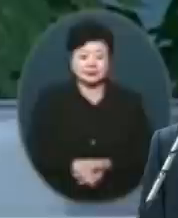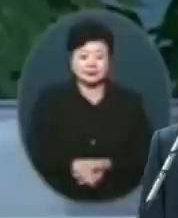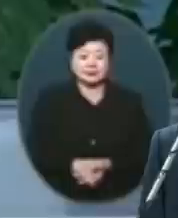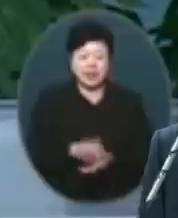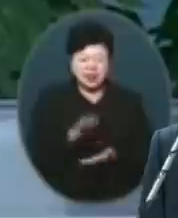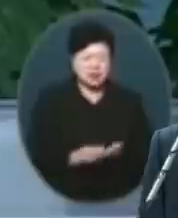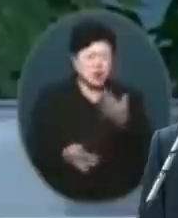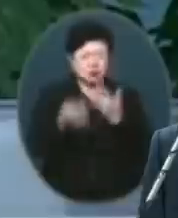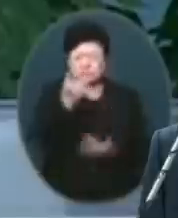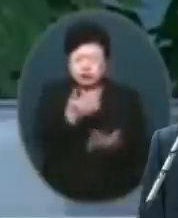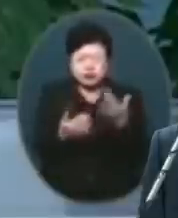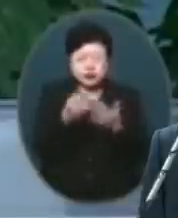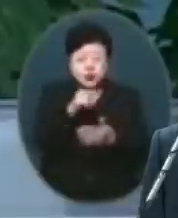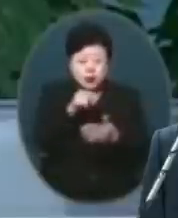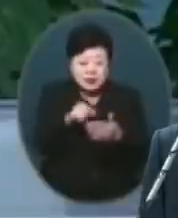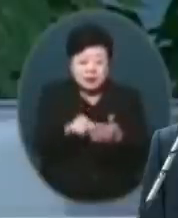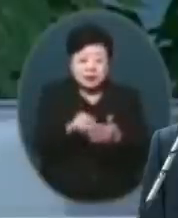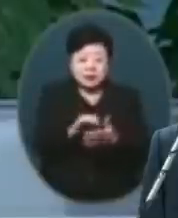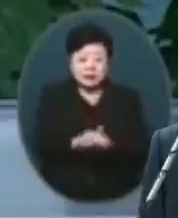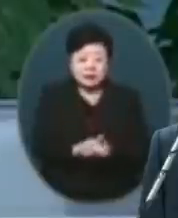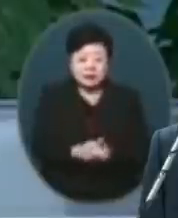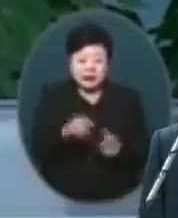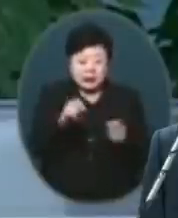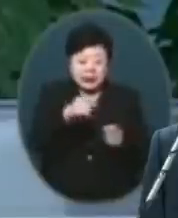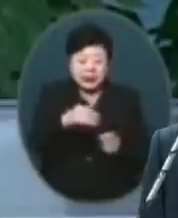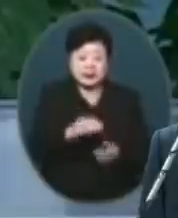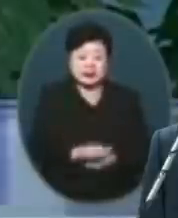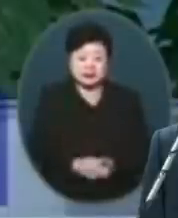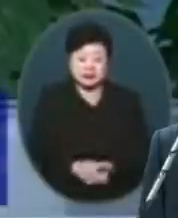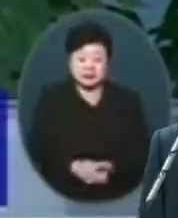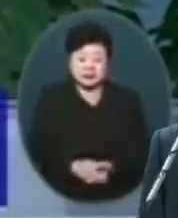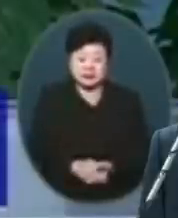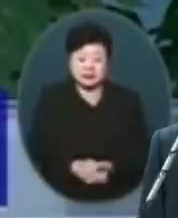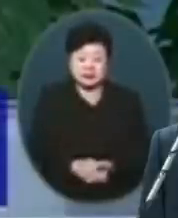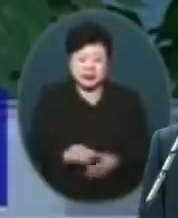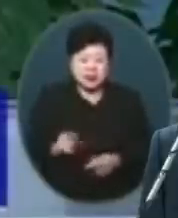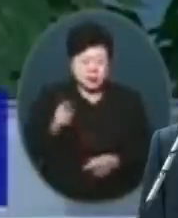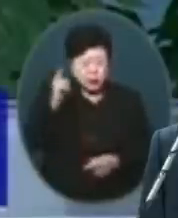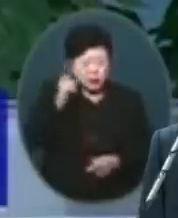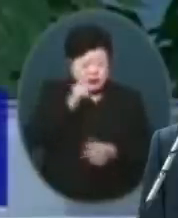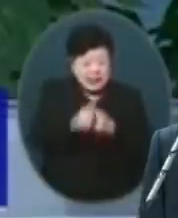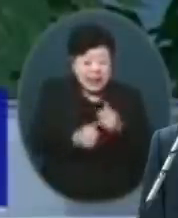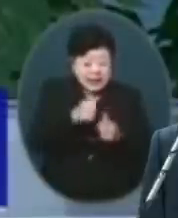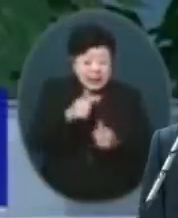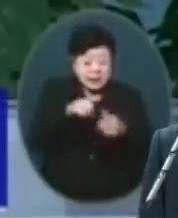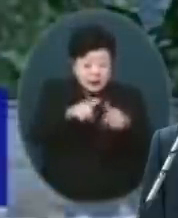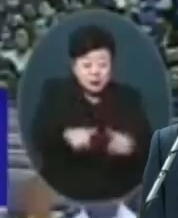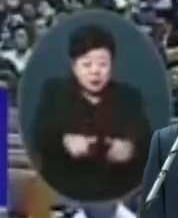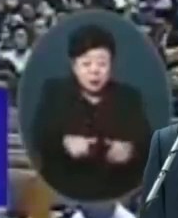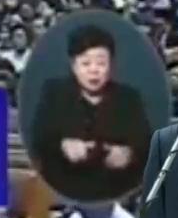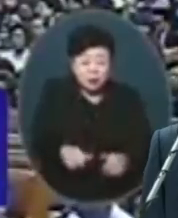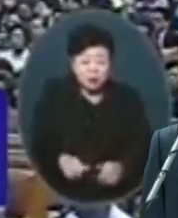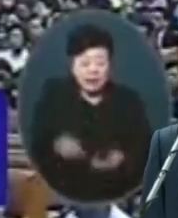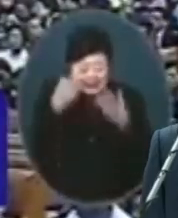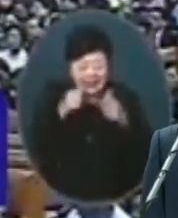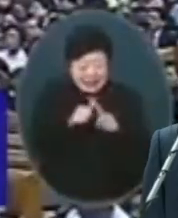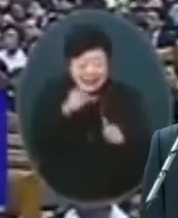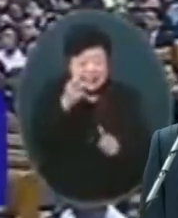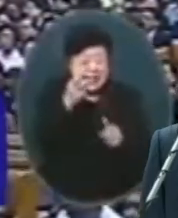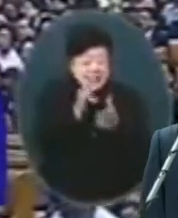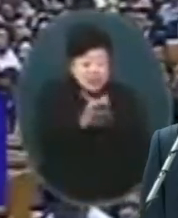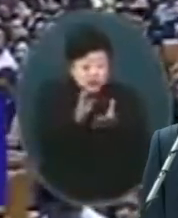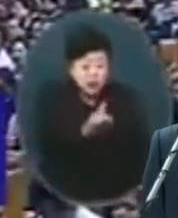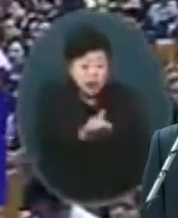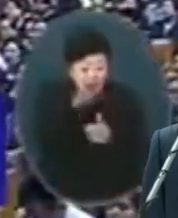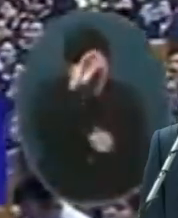맹렬히 타는 불풀무 아기까지 가서 불러내되 지극히 높으신 하나님의 종 사드락 메삭 아벳느고여 이리로